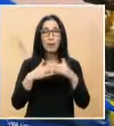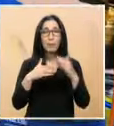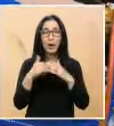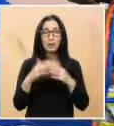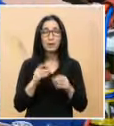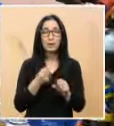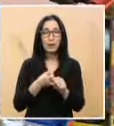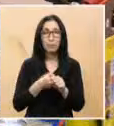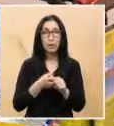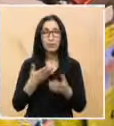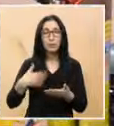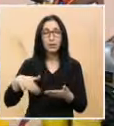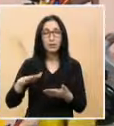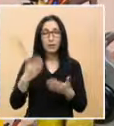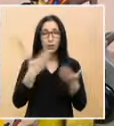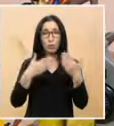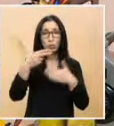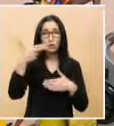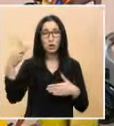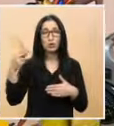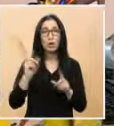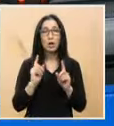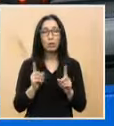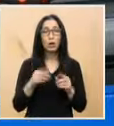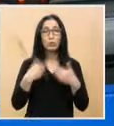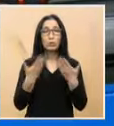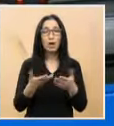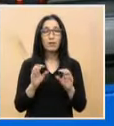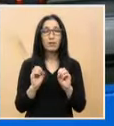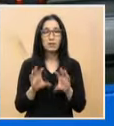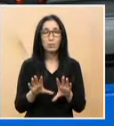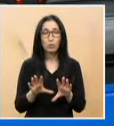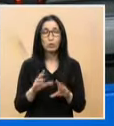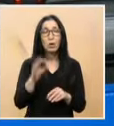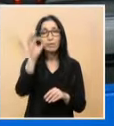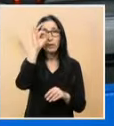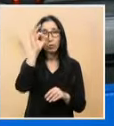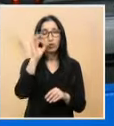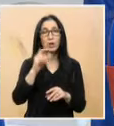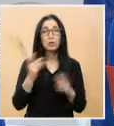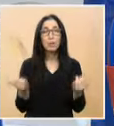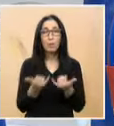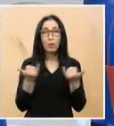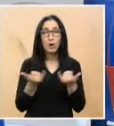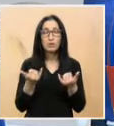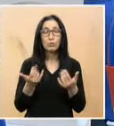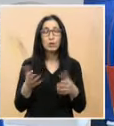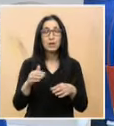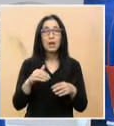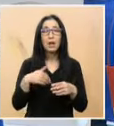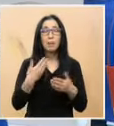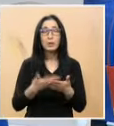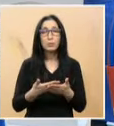по учебна практика ги правим извън училище, което дава възможността на